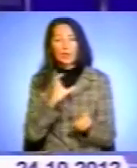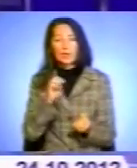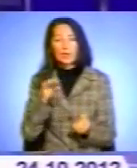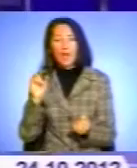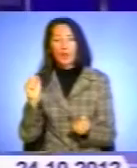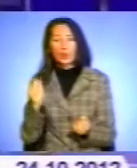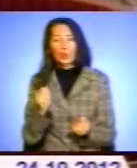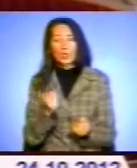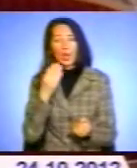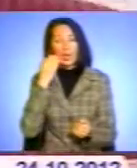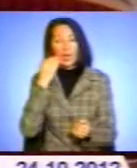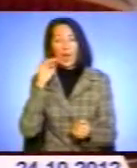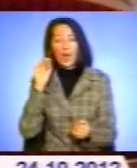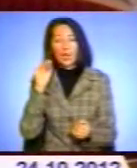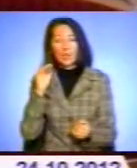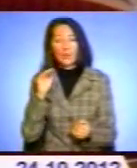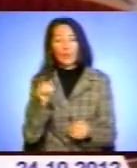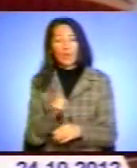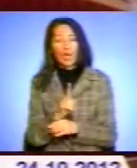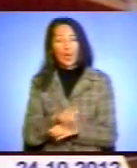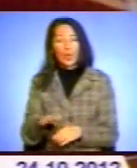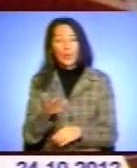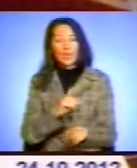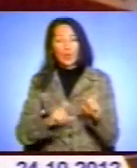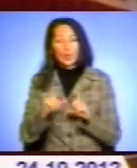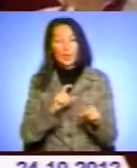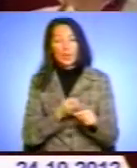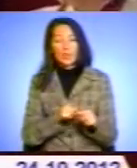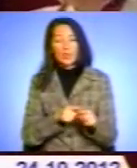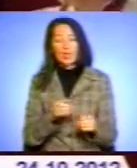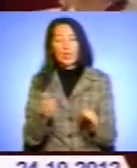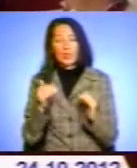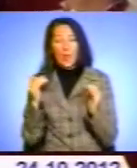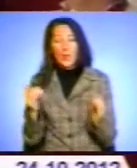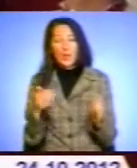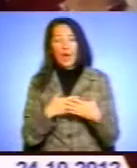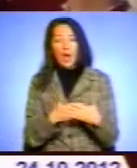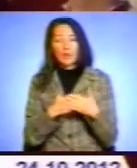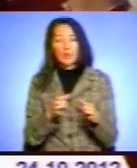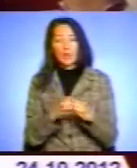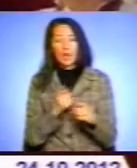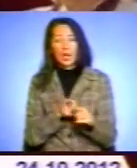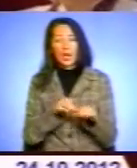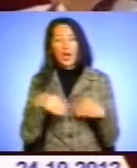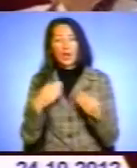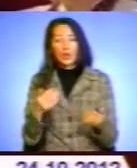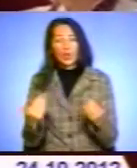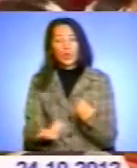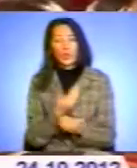сюжеті. Тернопільське студентство – це найбільш активна спільнота, яка генерує новітні ідеї та